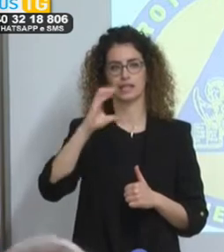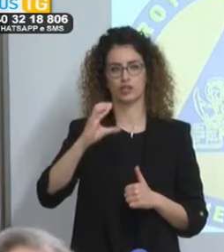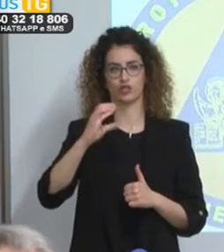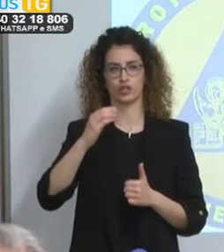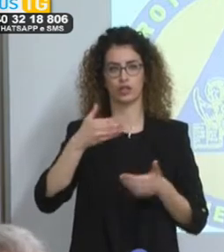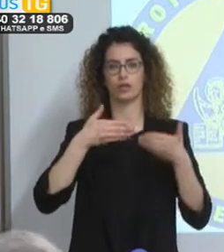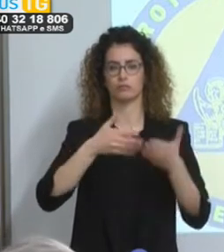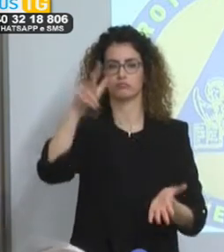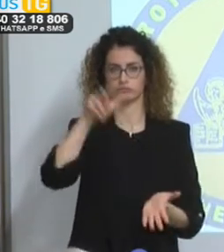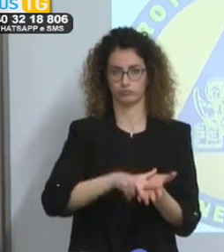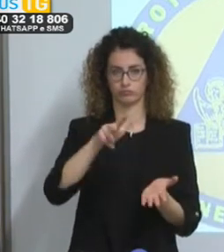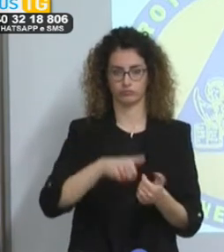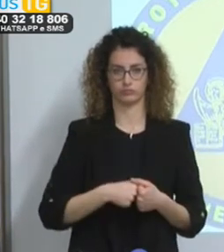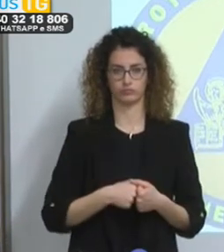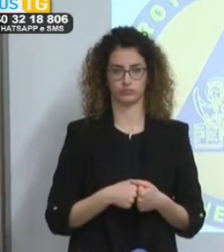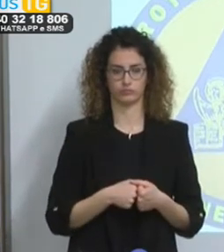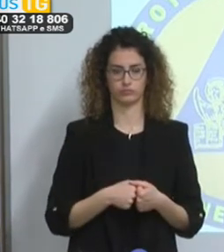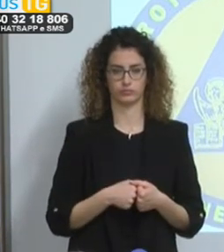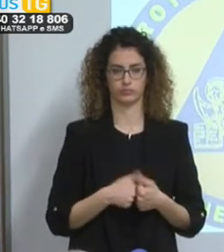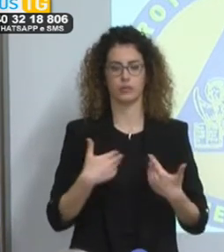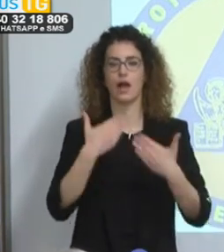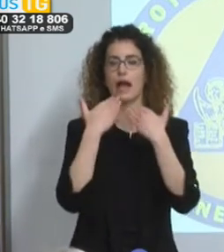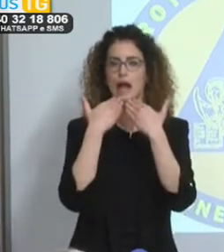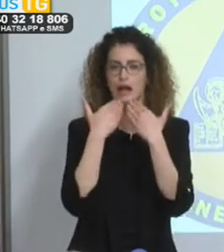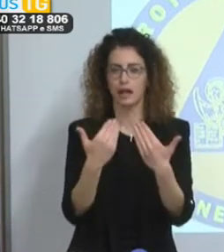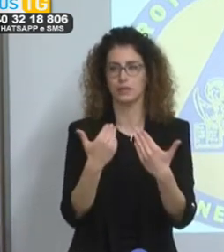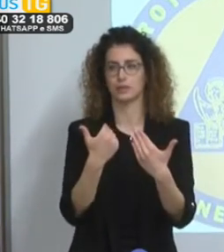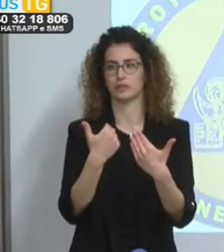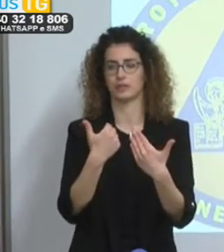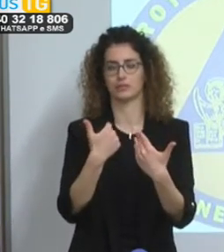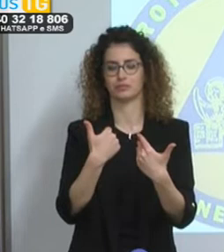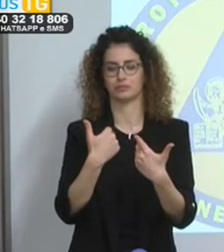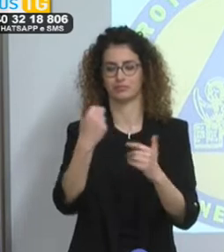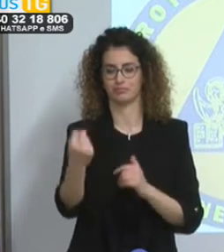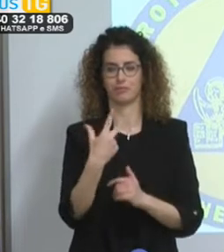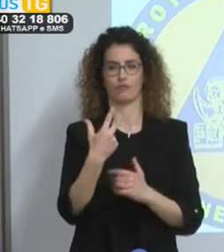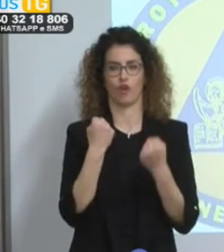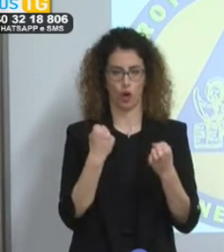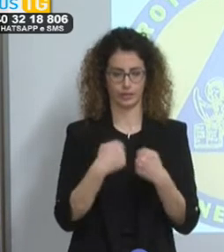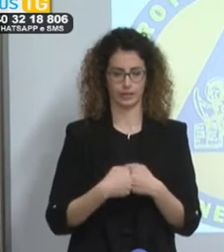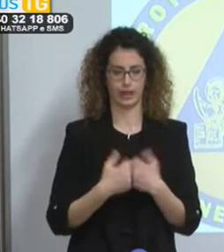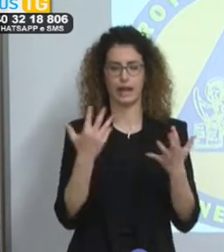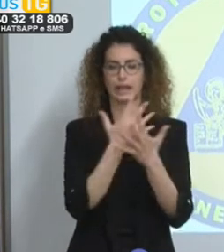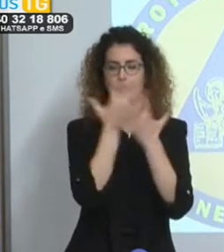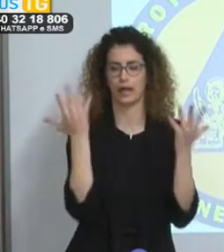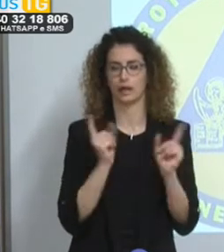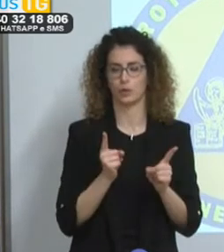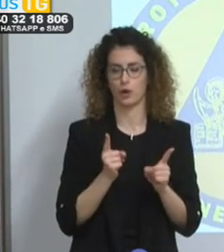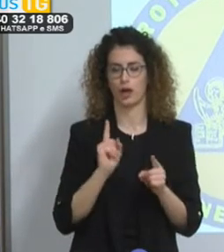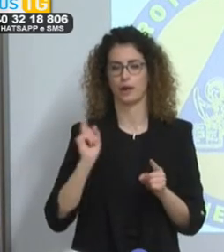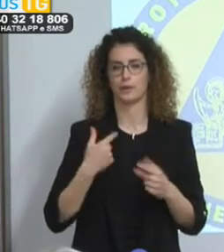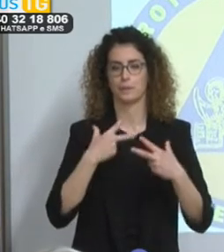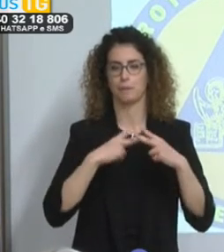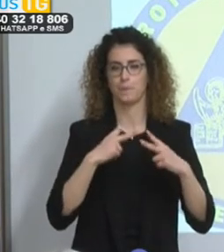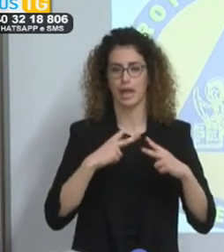crociere e quindi li ringrazio perché è un bel segnale, no, di ripresa. Ovvio è che noi stiamo sperando fino